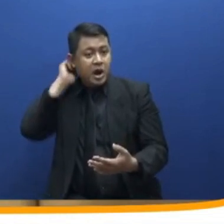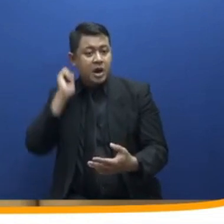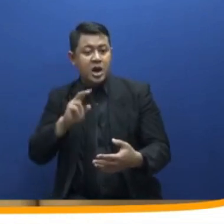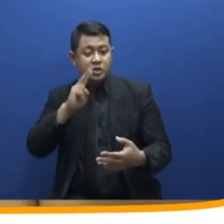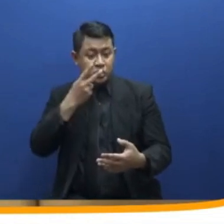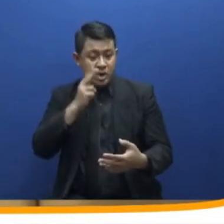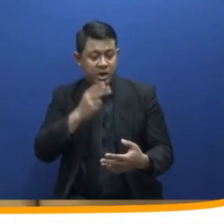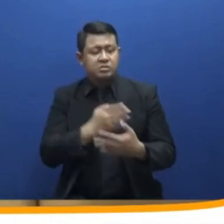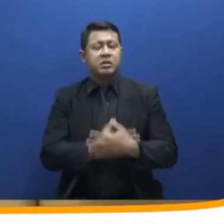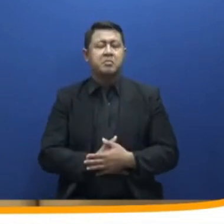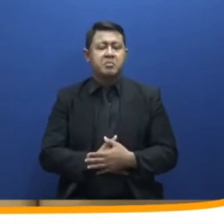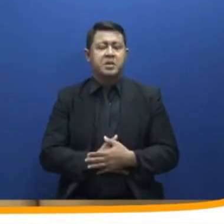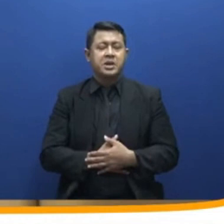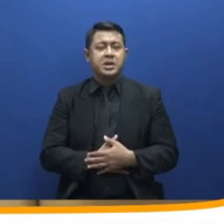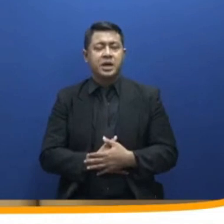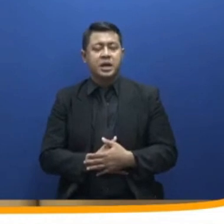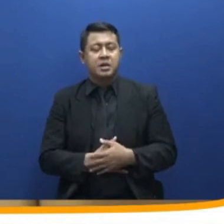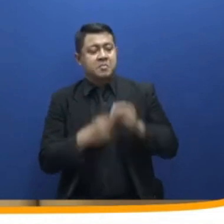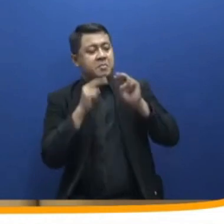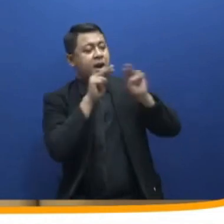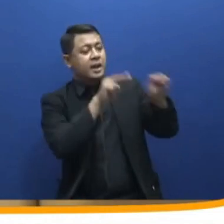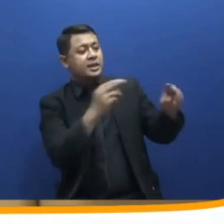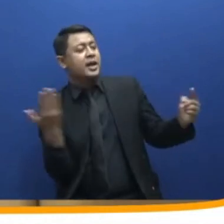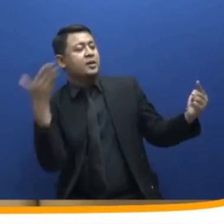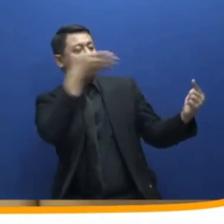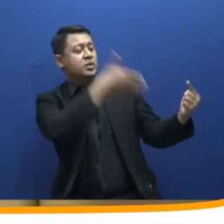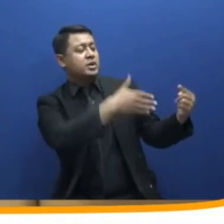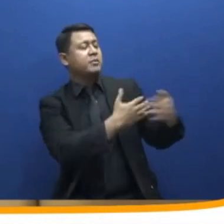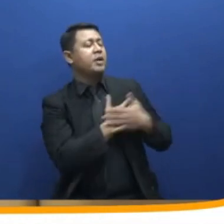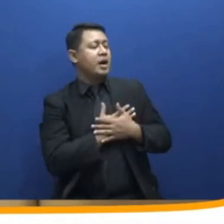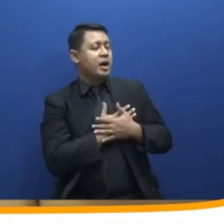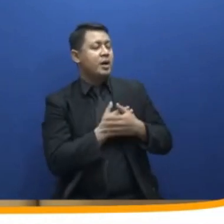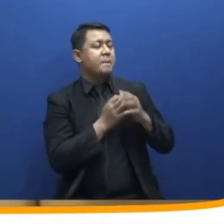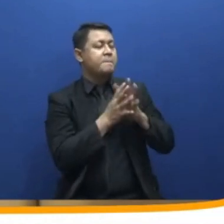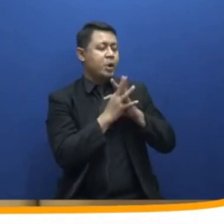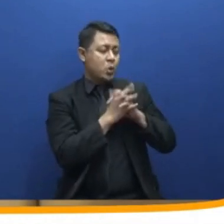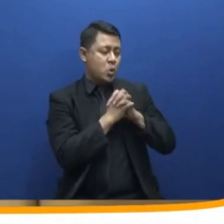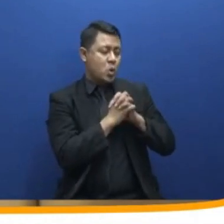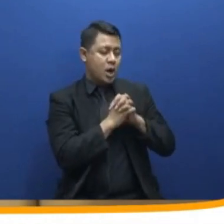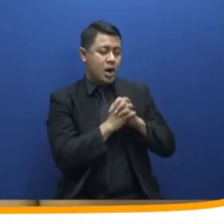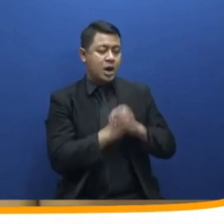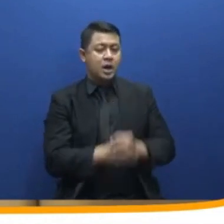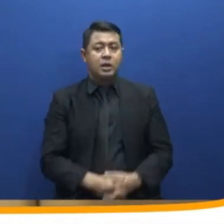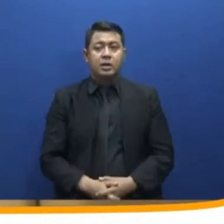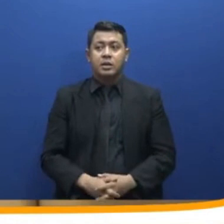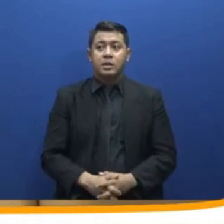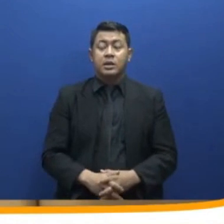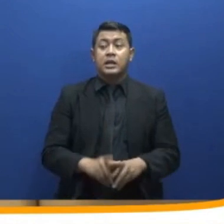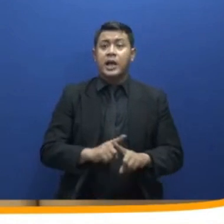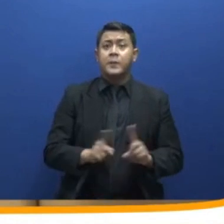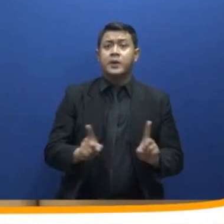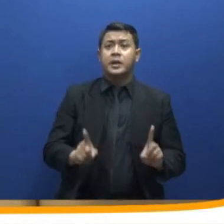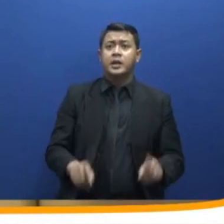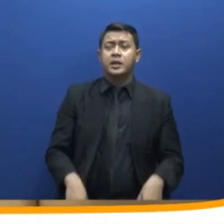ada yang meninggal yang udah keluarga pasti juga perhatian mengunjungi makam berdoa dan sebagainya suke Hai tetapi Mengapa